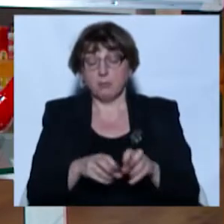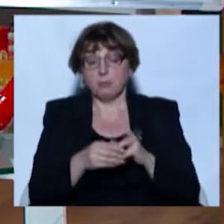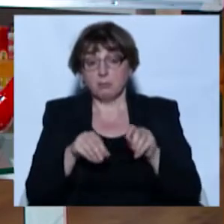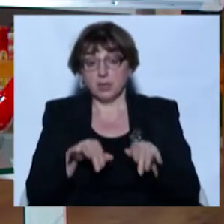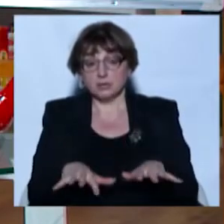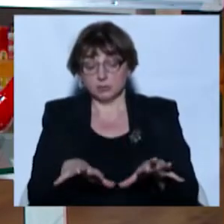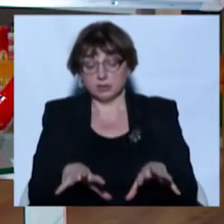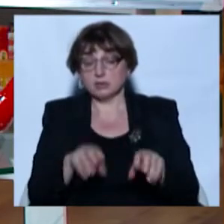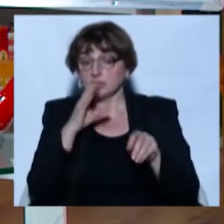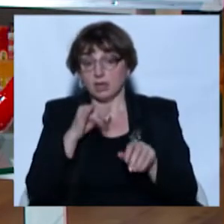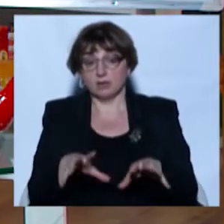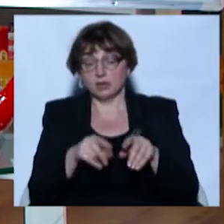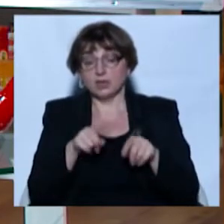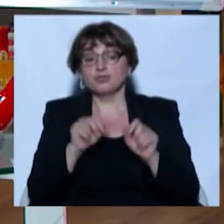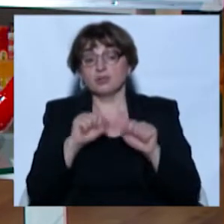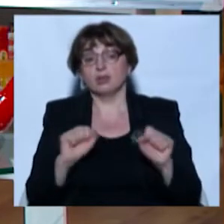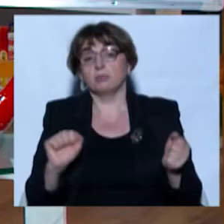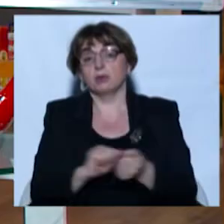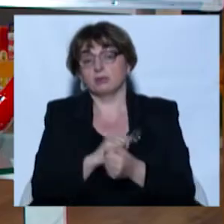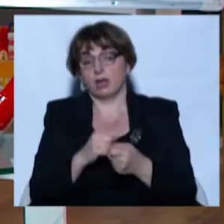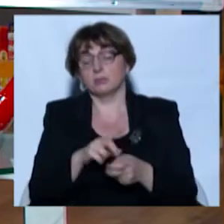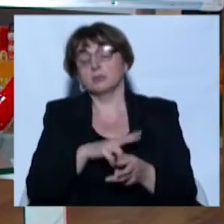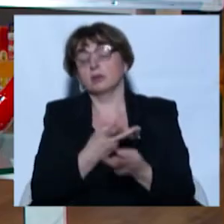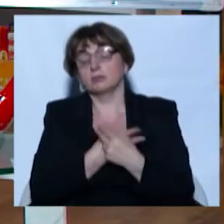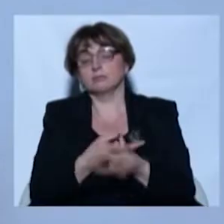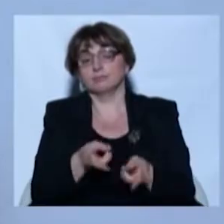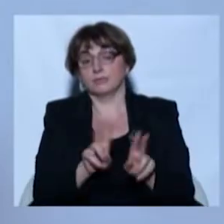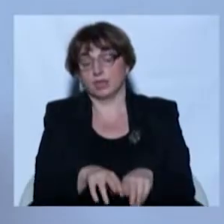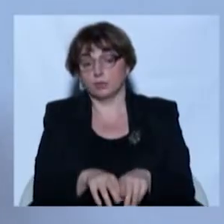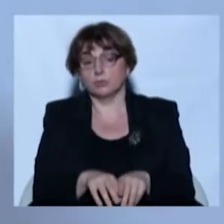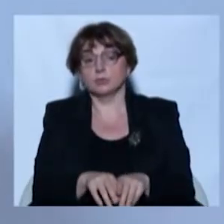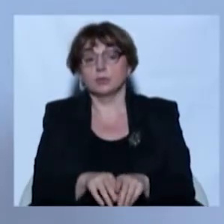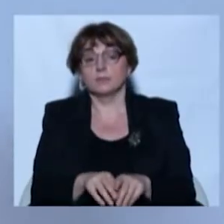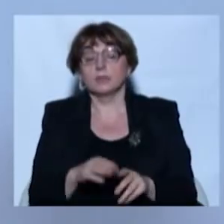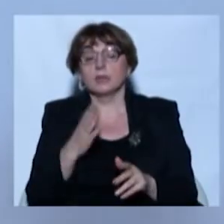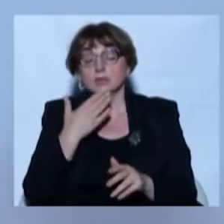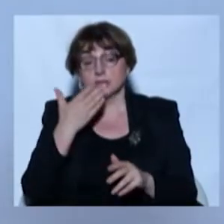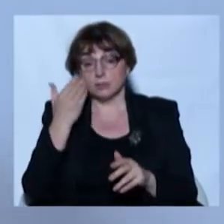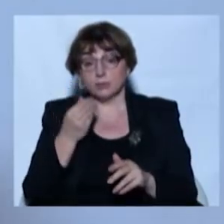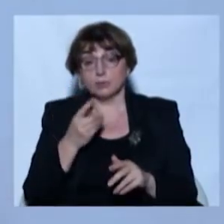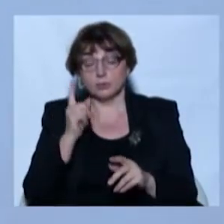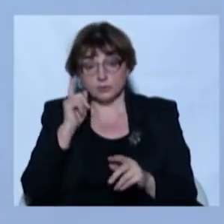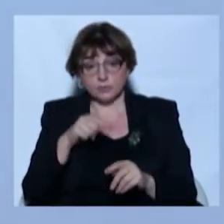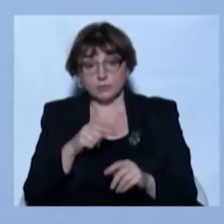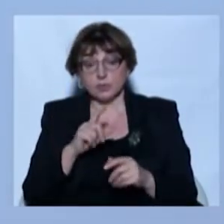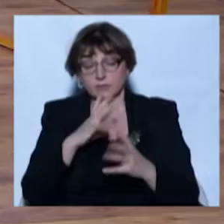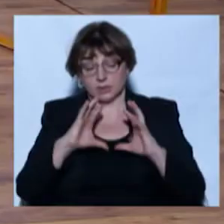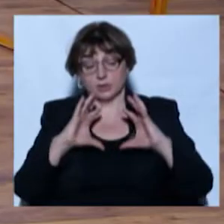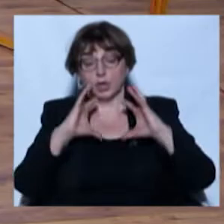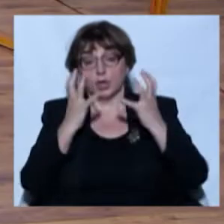შეიძლება გახმეს. სწორედ ამიტომ ზაფხულობით რწყავენ ხოლმე მიწას. თქვენ ხედავთ